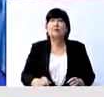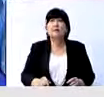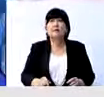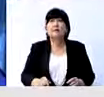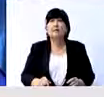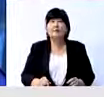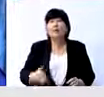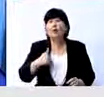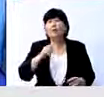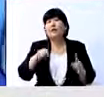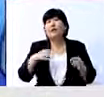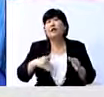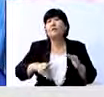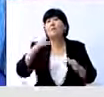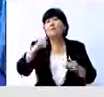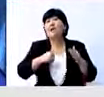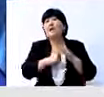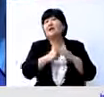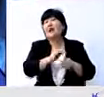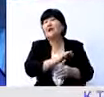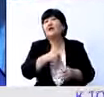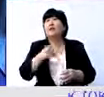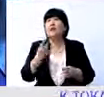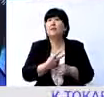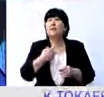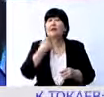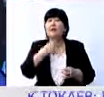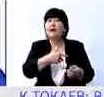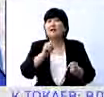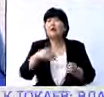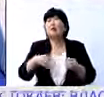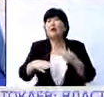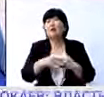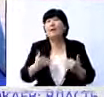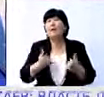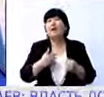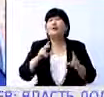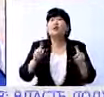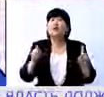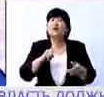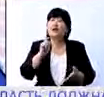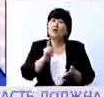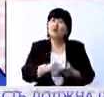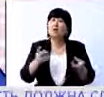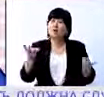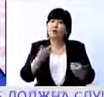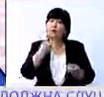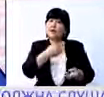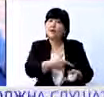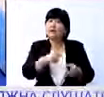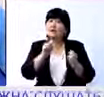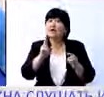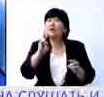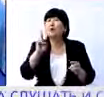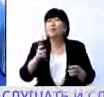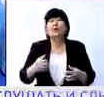кровь. У меня иногда повышается давление. Я пару раз сдавала кровь, и это помогало. Считаю, что обязательно нужно сдавать кровь. Никто